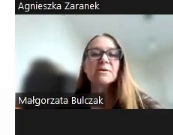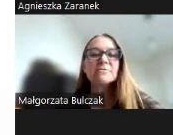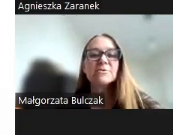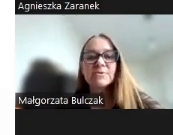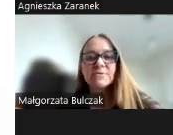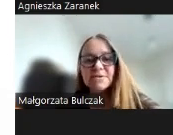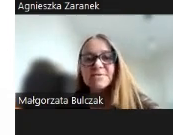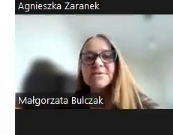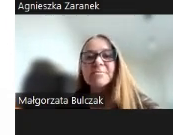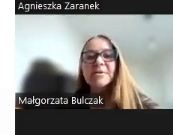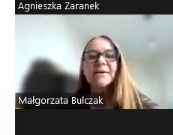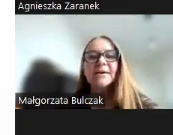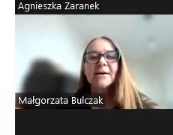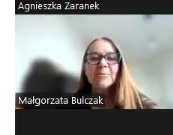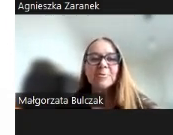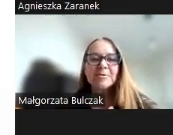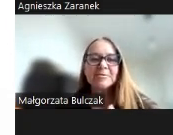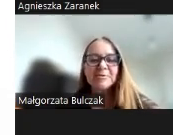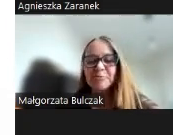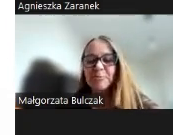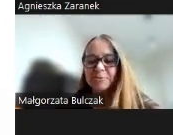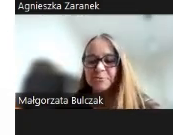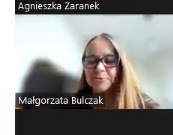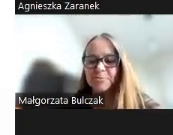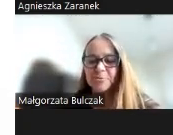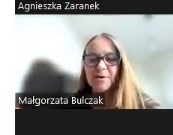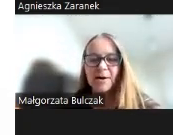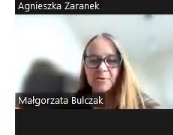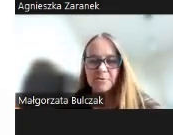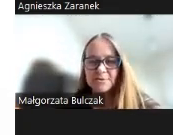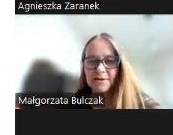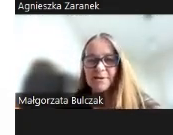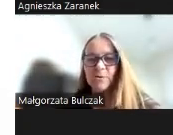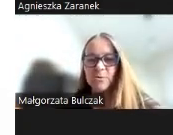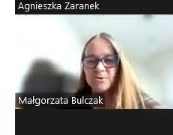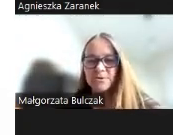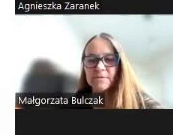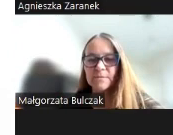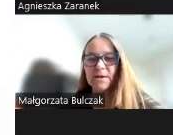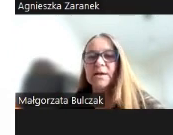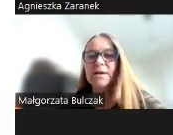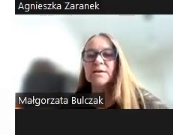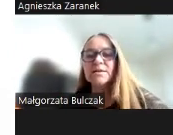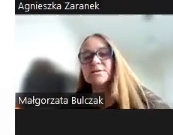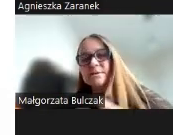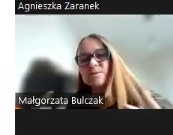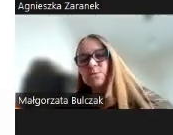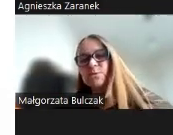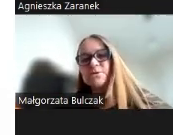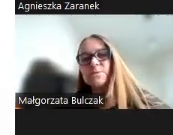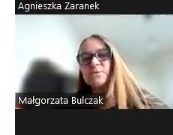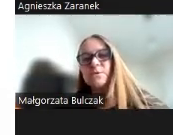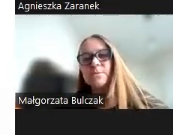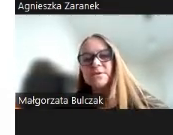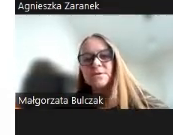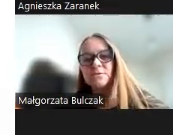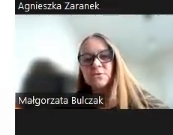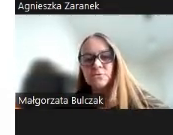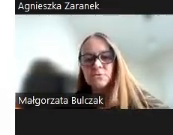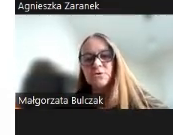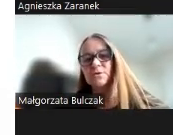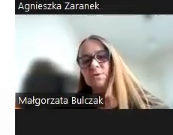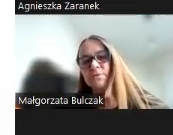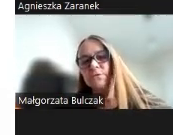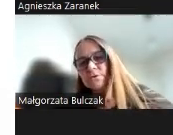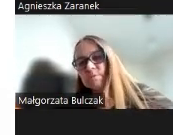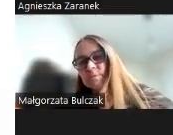uczestnikami balu, czy prowadzącymi. Akurat w tym wypadku to była aukcja głośna. I tak chciałam zbudować jakby wyobraźnię, do